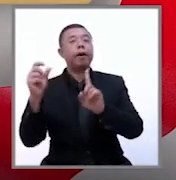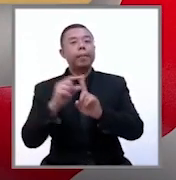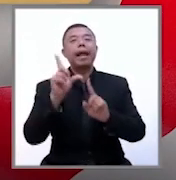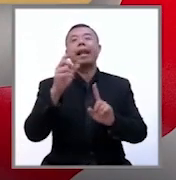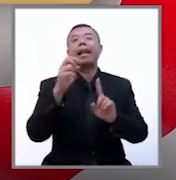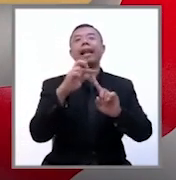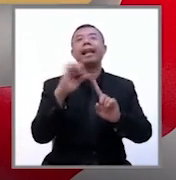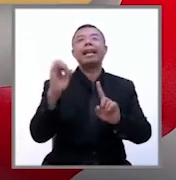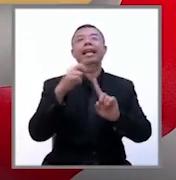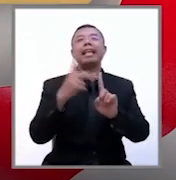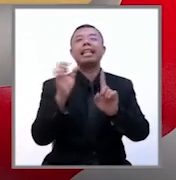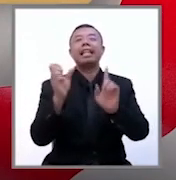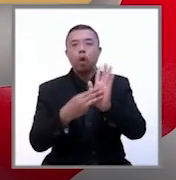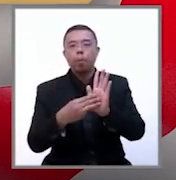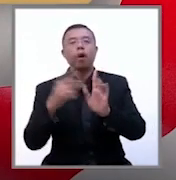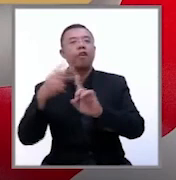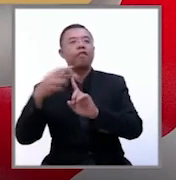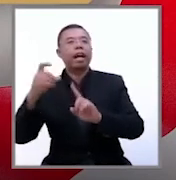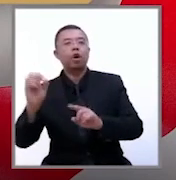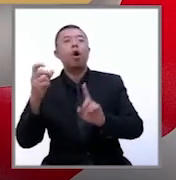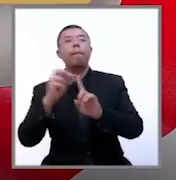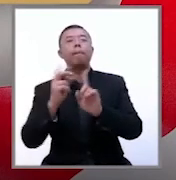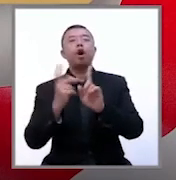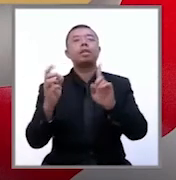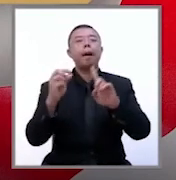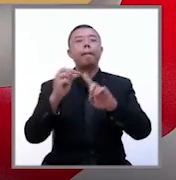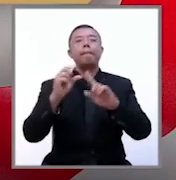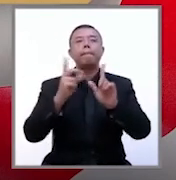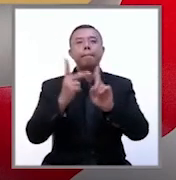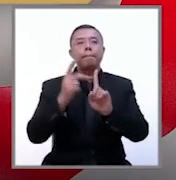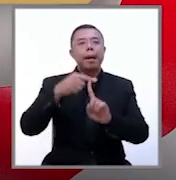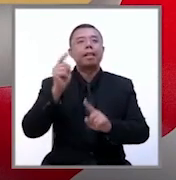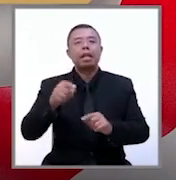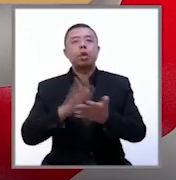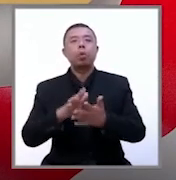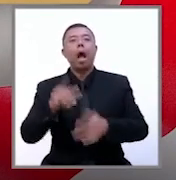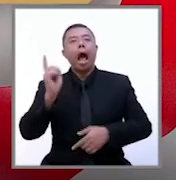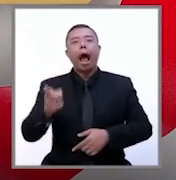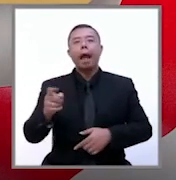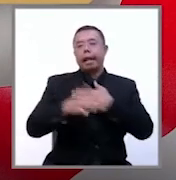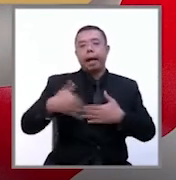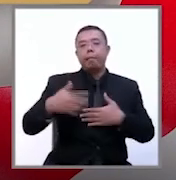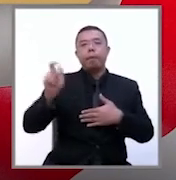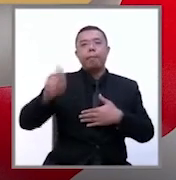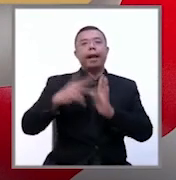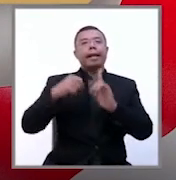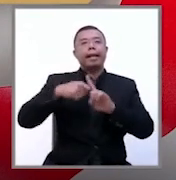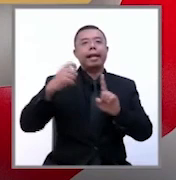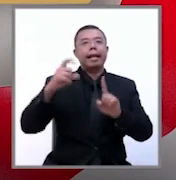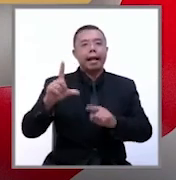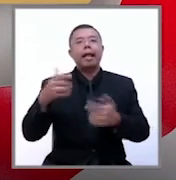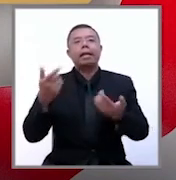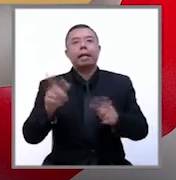itu adalah alternatif dari eh nikel intinya ada negara yang gak mau pakai nikelah itu loh Gus yang saya